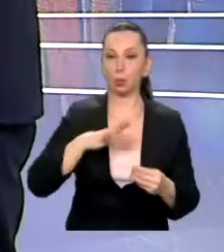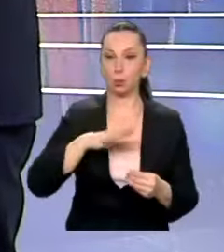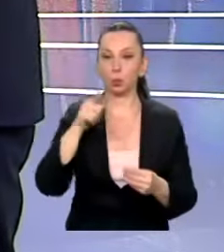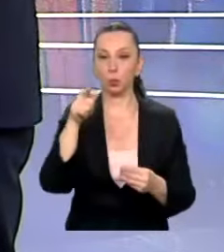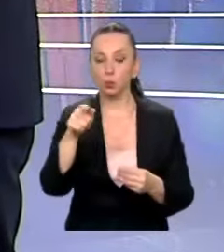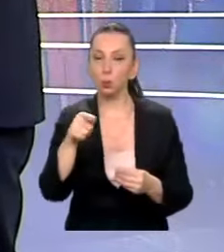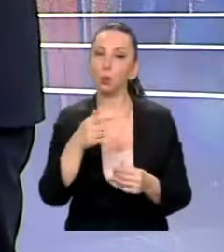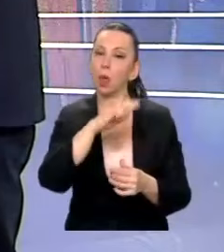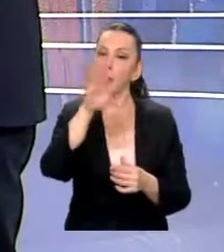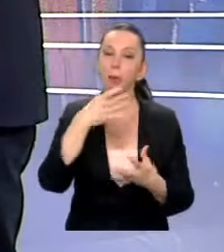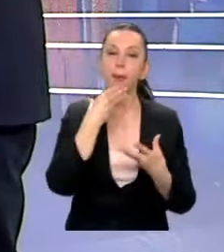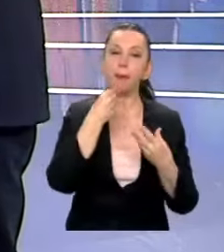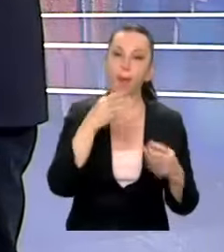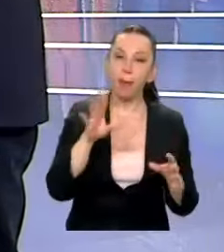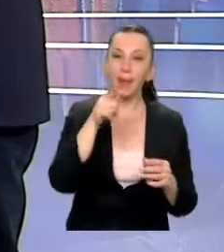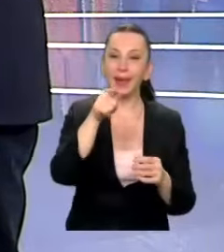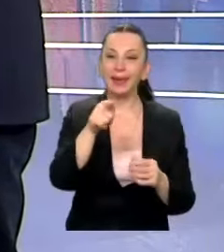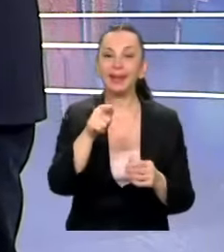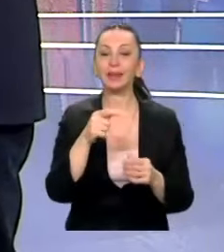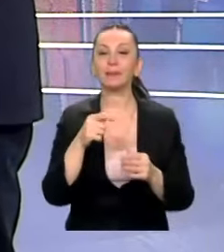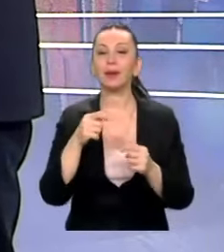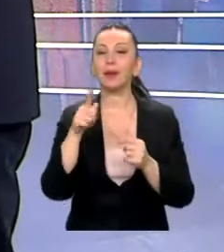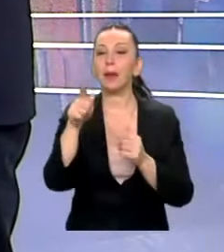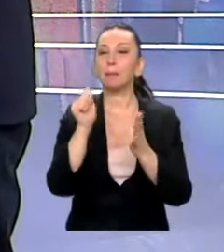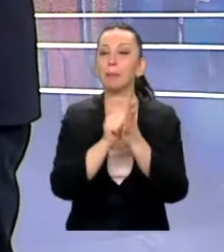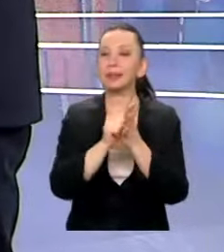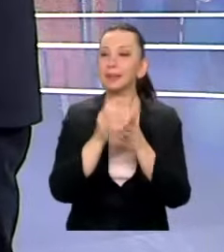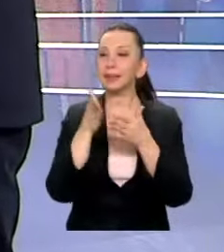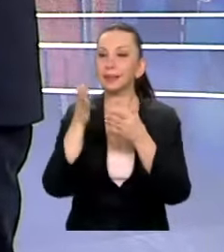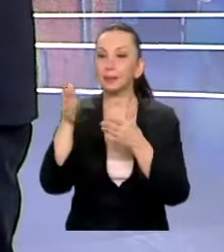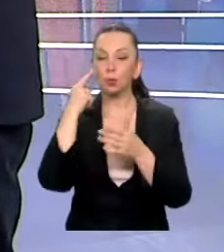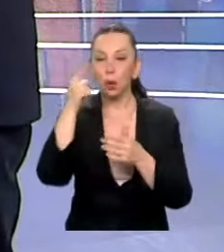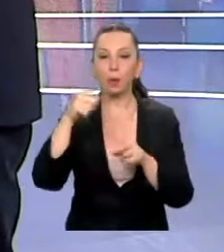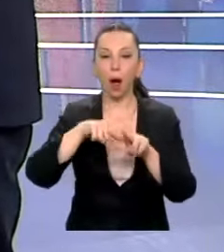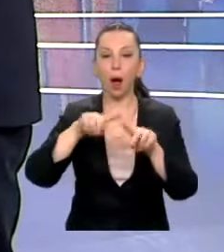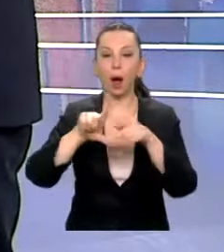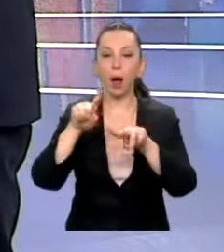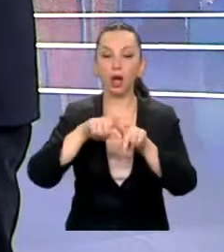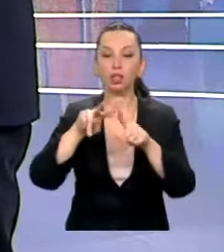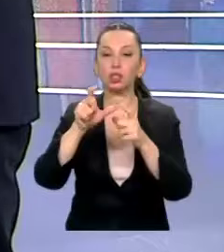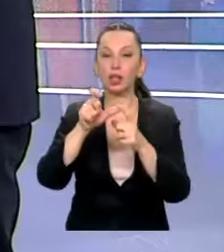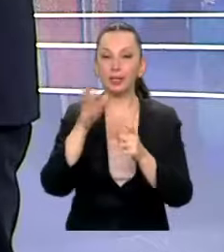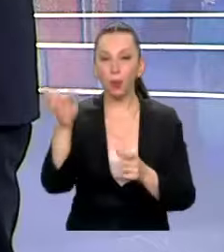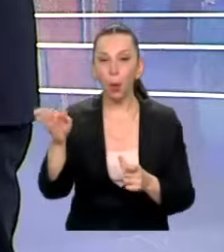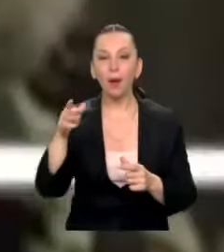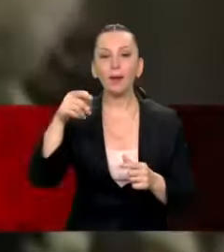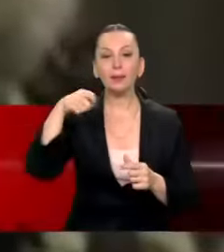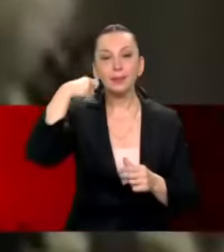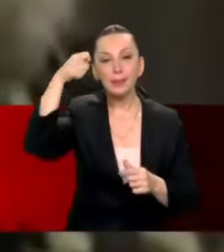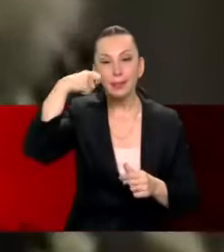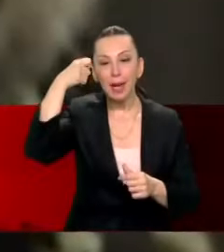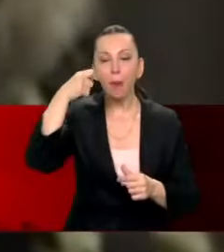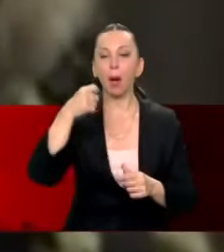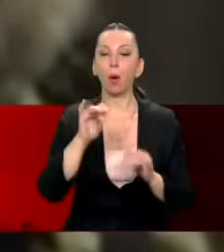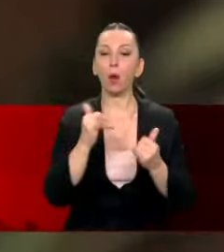Ajansların kapılarını aşındıran emekliler, dizilerin vazgeçilmez figüranları oldular. Mikrofonu onlara uzattık bugün. O